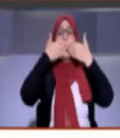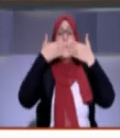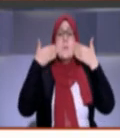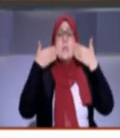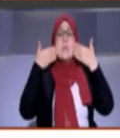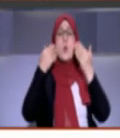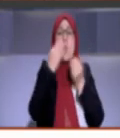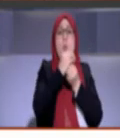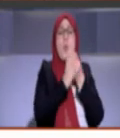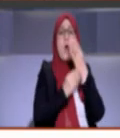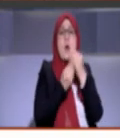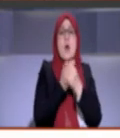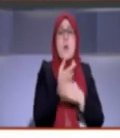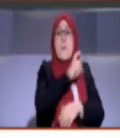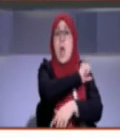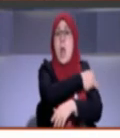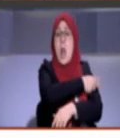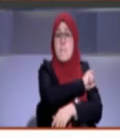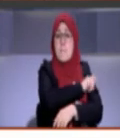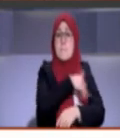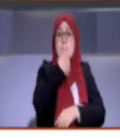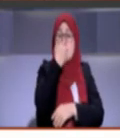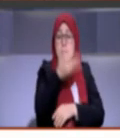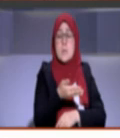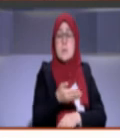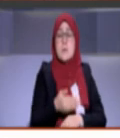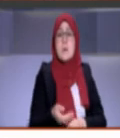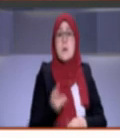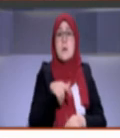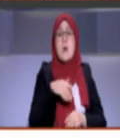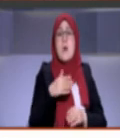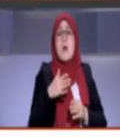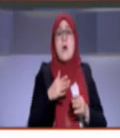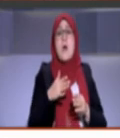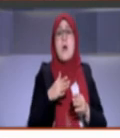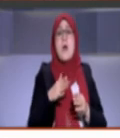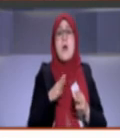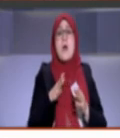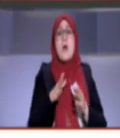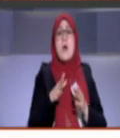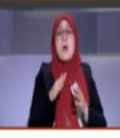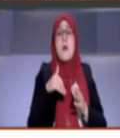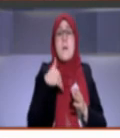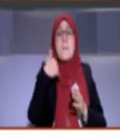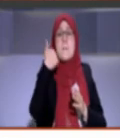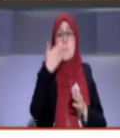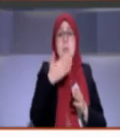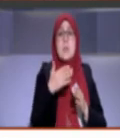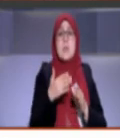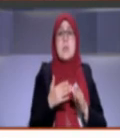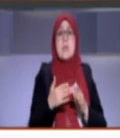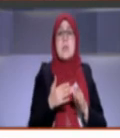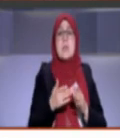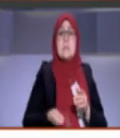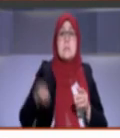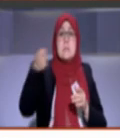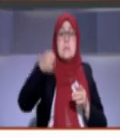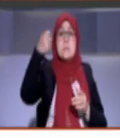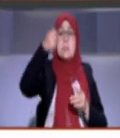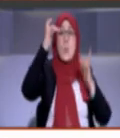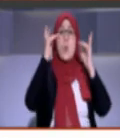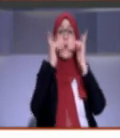المانيا رفعت الحقيقه سعره العنايه المركزه من 28 ل 40,000 سعر عنايه مركزه، وده رقم كبير جدا